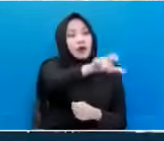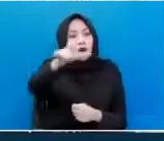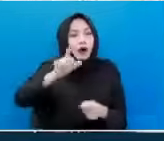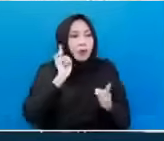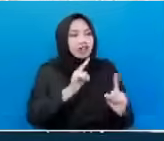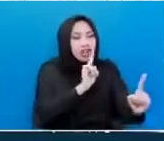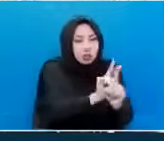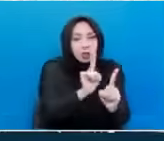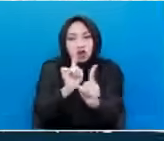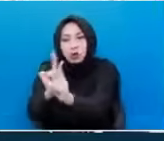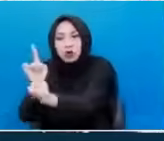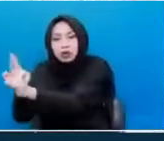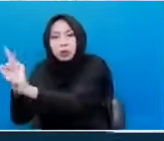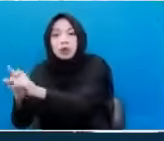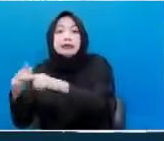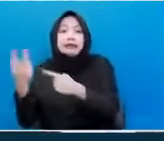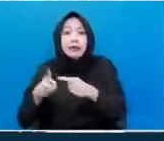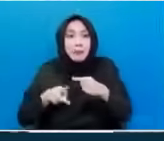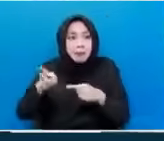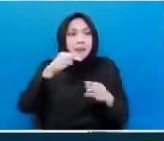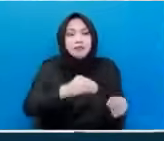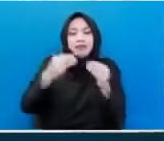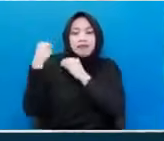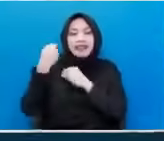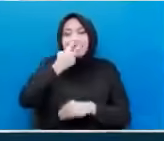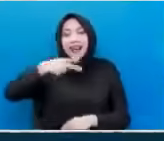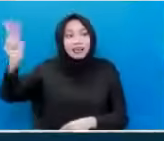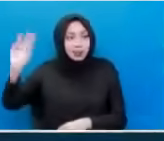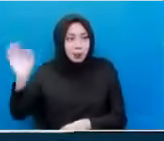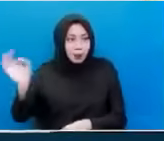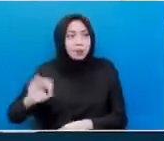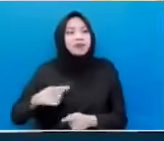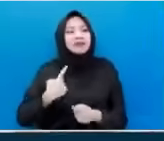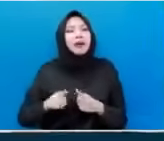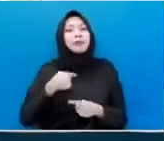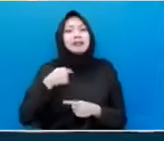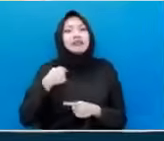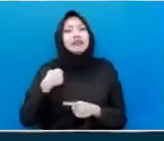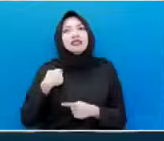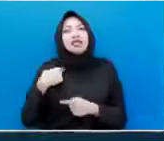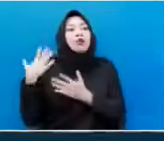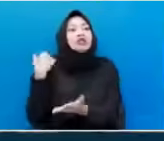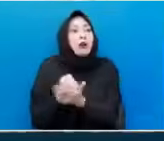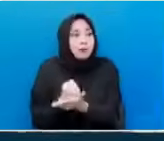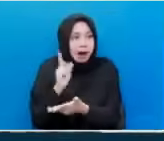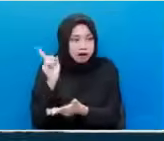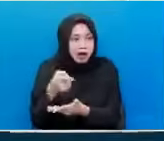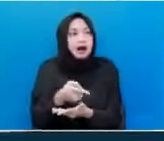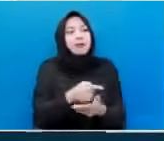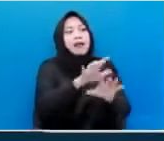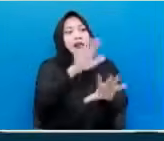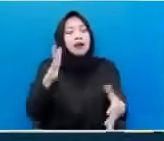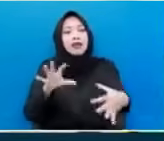negara walaupun belum dilantik ya dialah yang punya otoritas untuk kemudian membangun koalisi pendekatan dengan elit-elit bukan lagi Pak